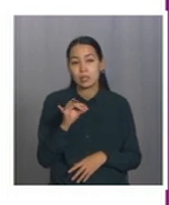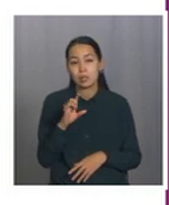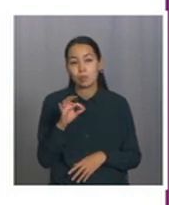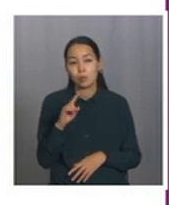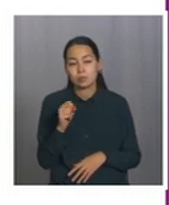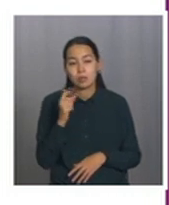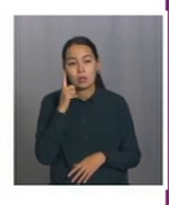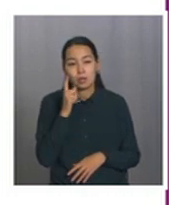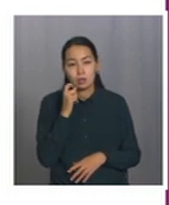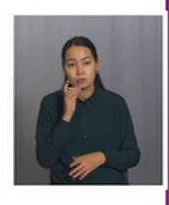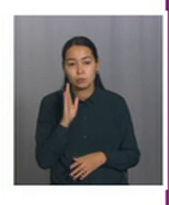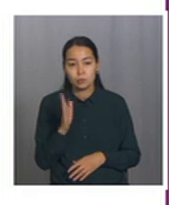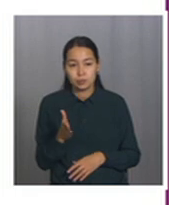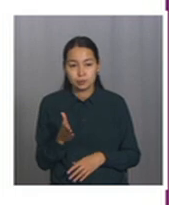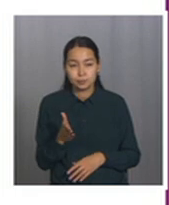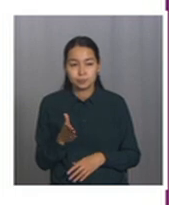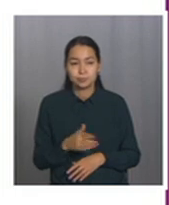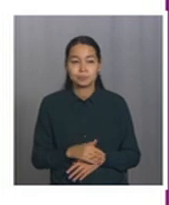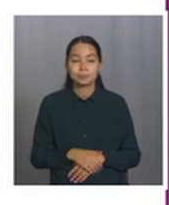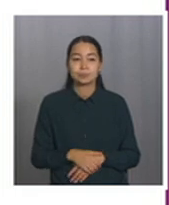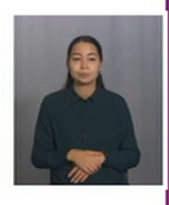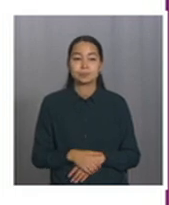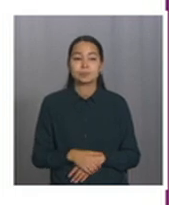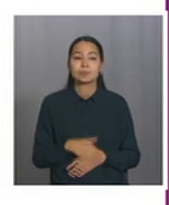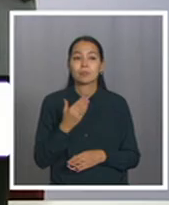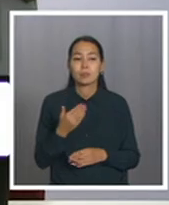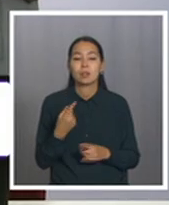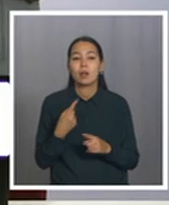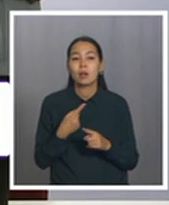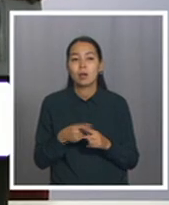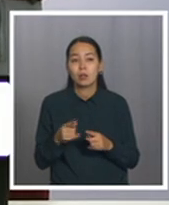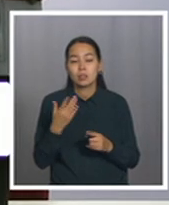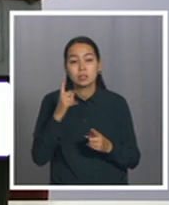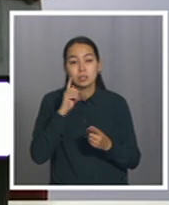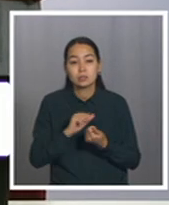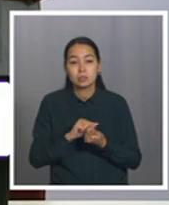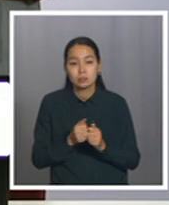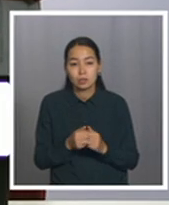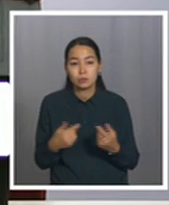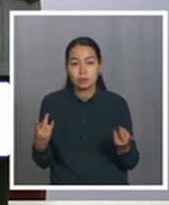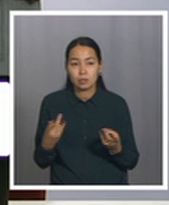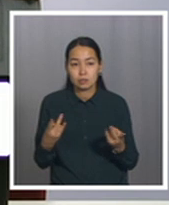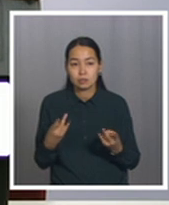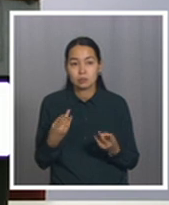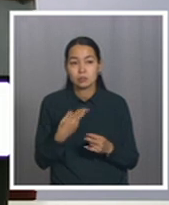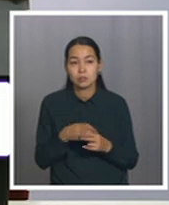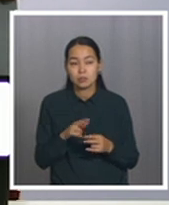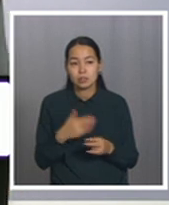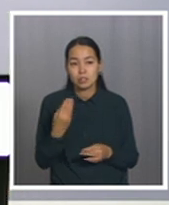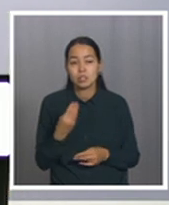қанты болады. Бұл айырмашылықтарды есте сақтау қажет. Және Чаргаф ережесі